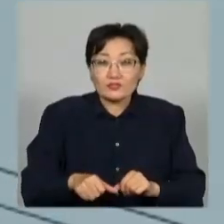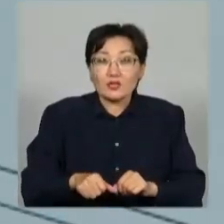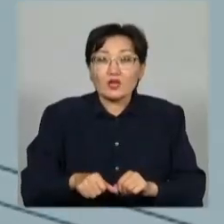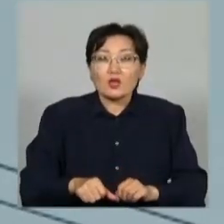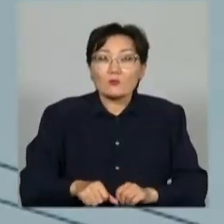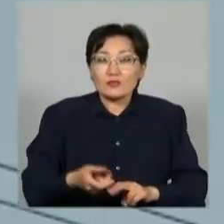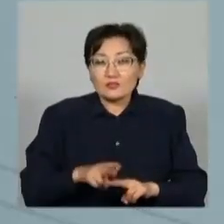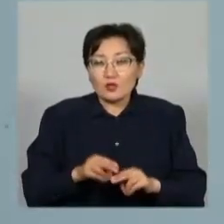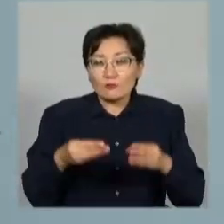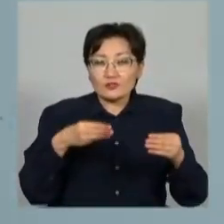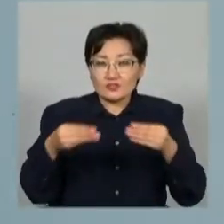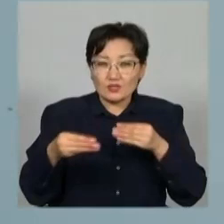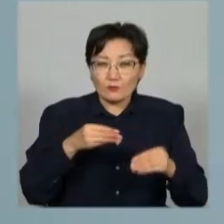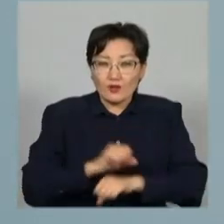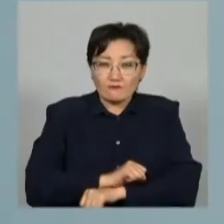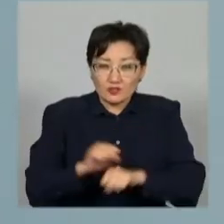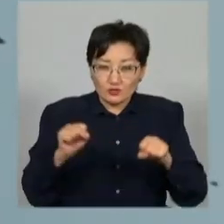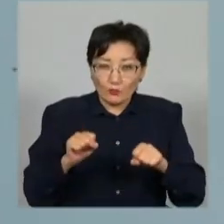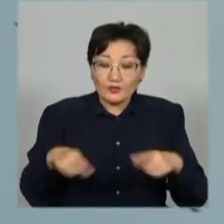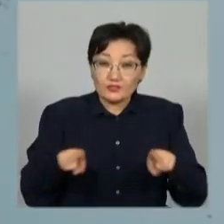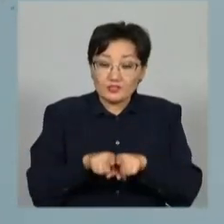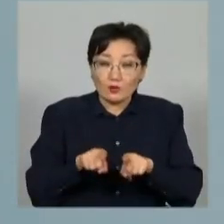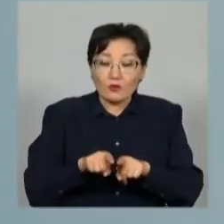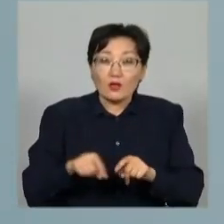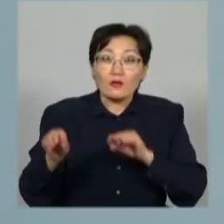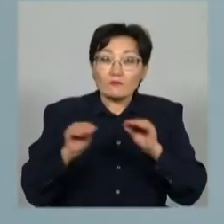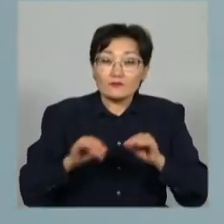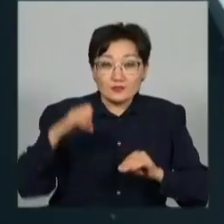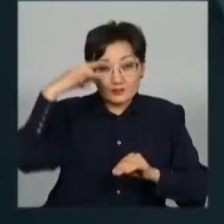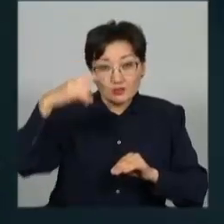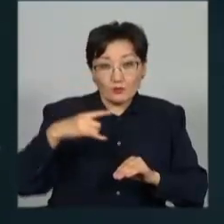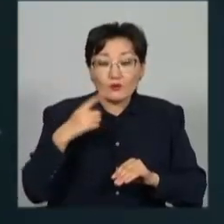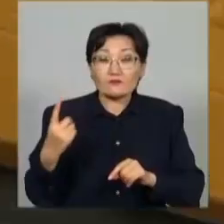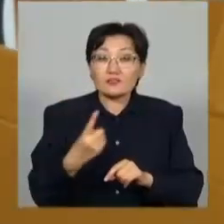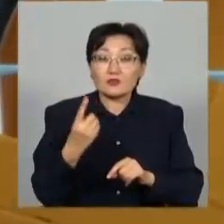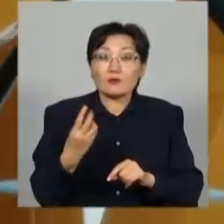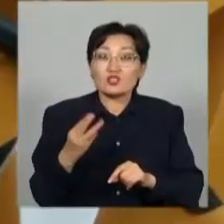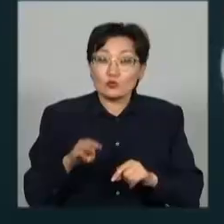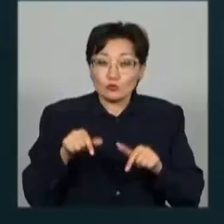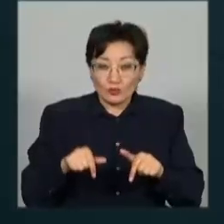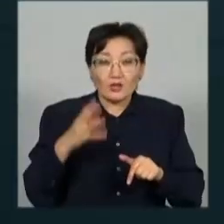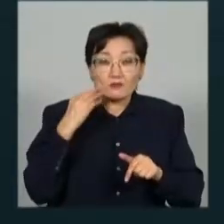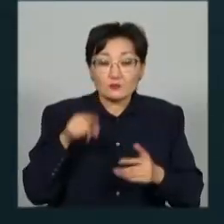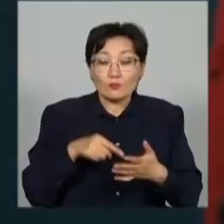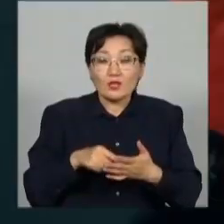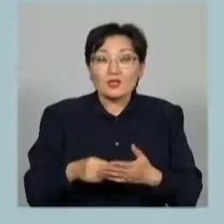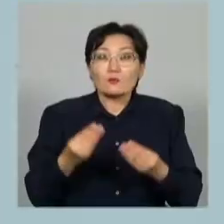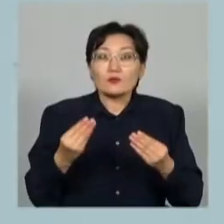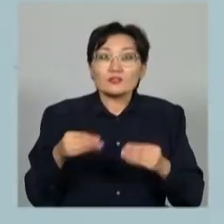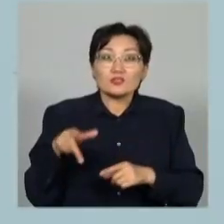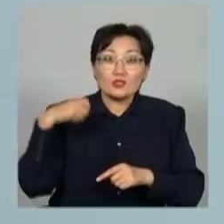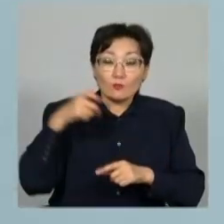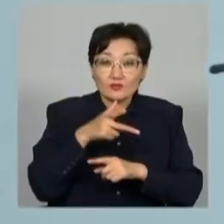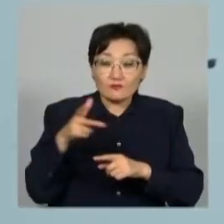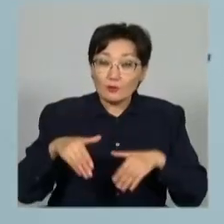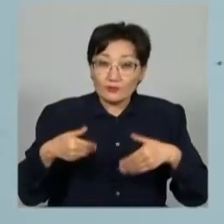склон пластиковых оболочек с взрывчатым материалом. Такой агрегат во всей стране в единственном экземпляре. Эти красочные кадры нам